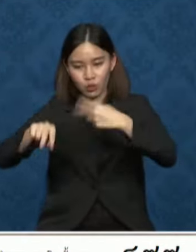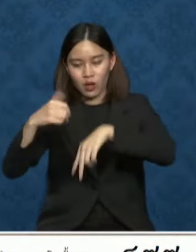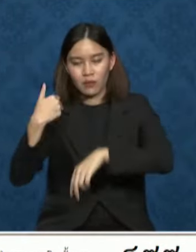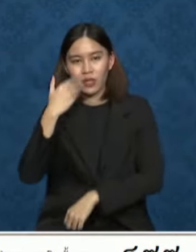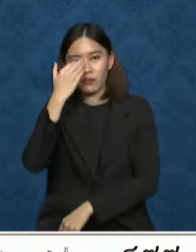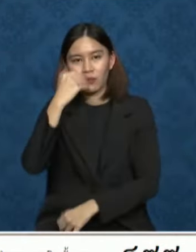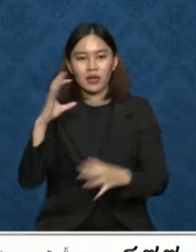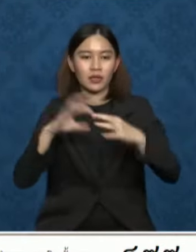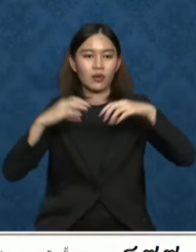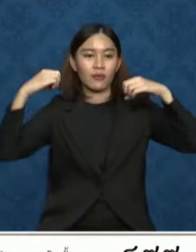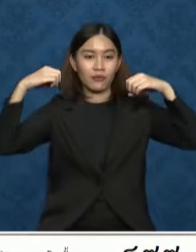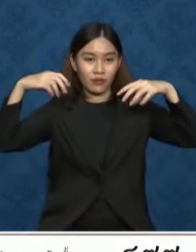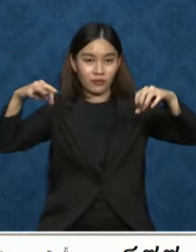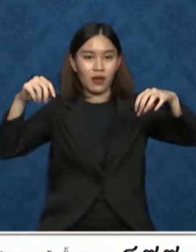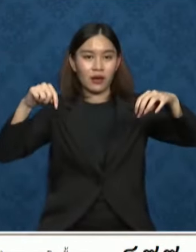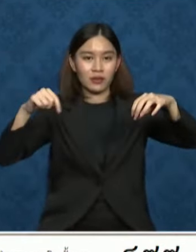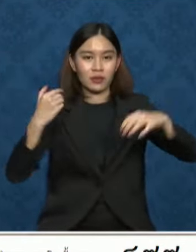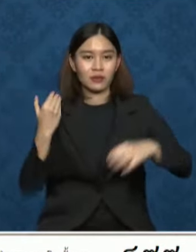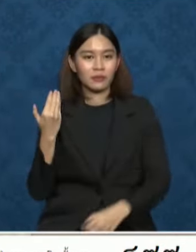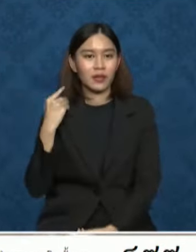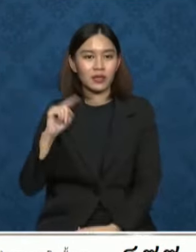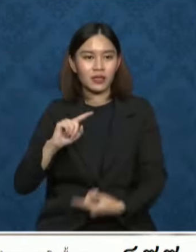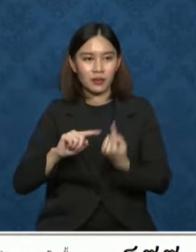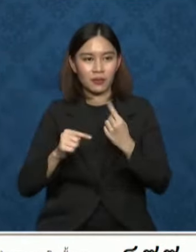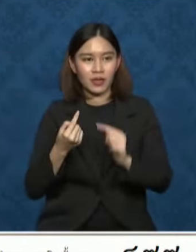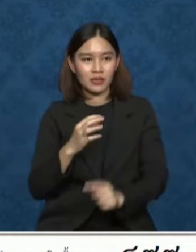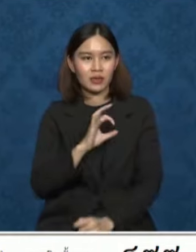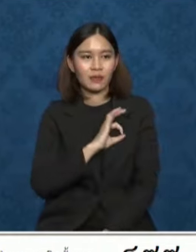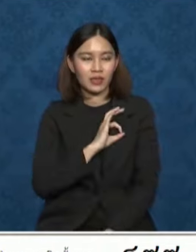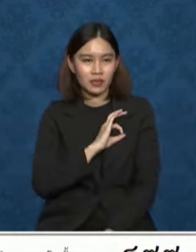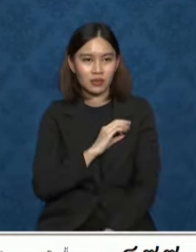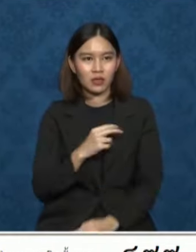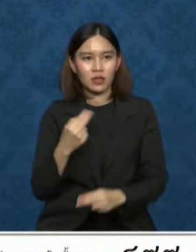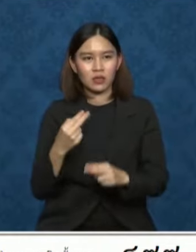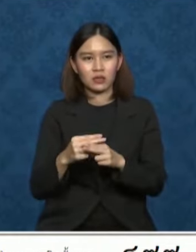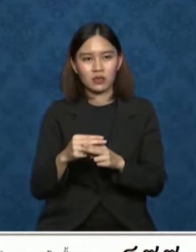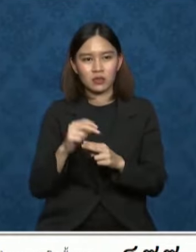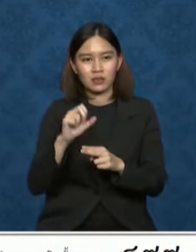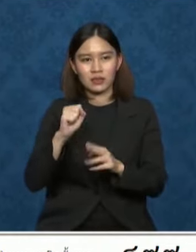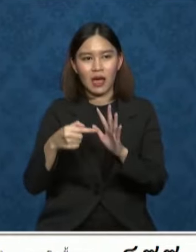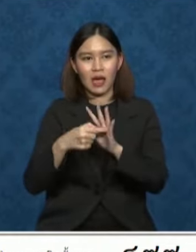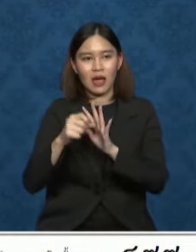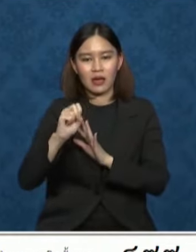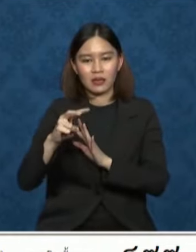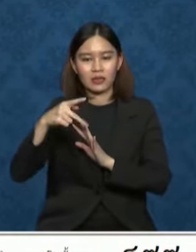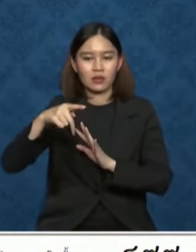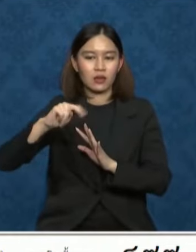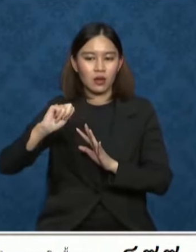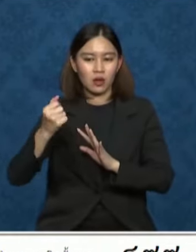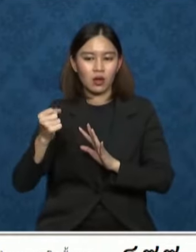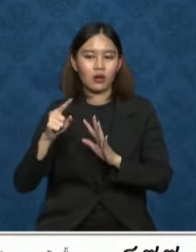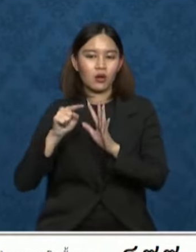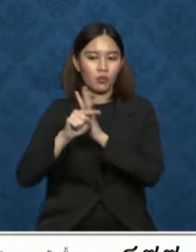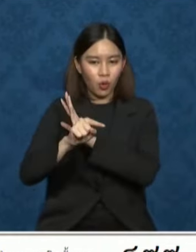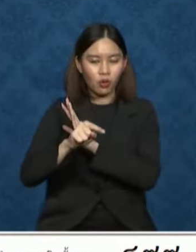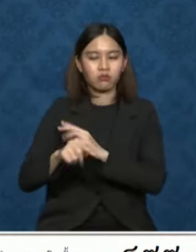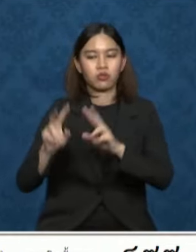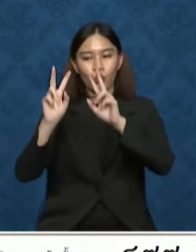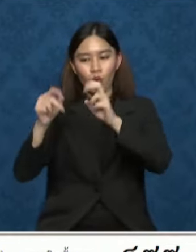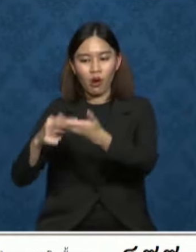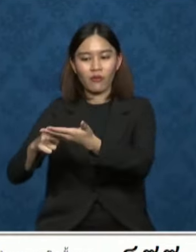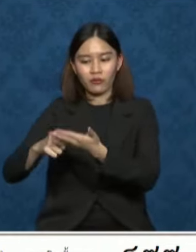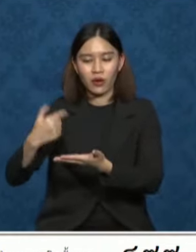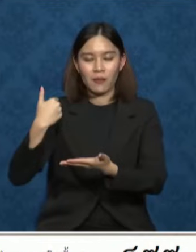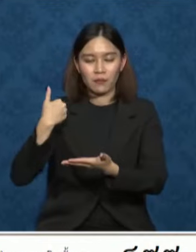มีเรื่องขไฟฟาส่สว่างด้วยเมื่อสักคู่นี้เพื่สมาชิก ท่านสอสสทพเกี่ยวข้องจากจัวิกระบีก็มาตั้งยะติอีก